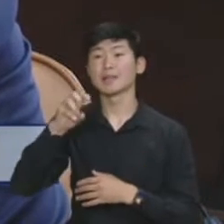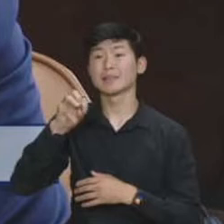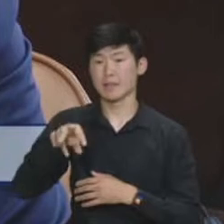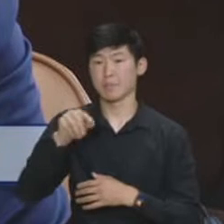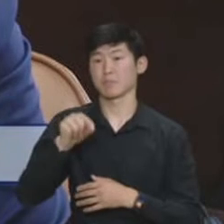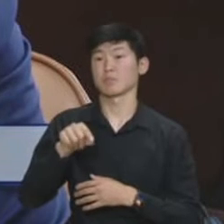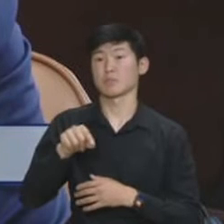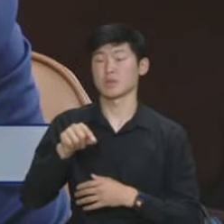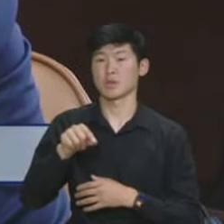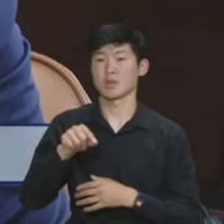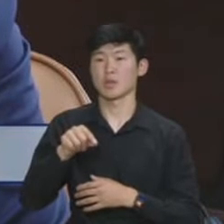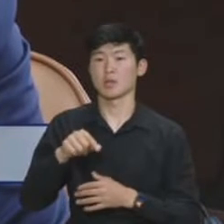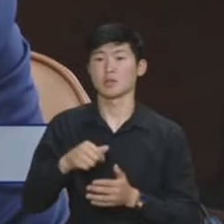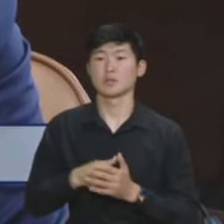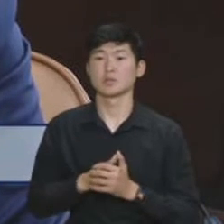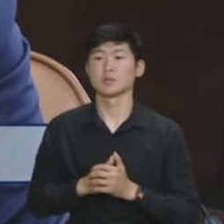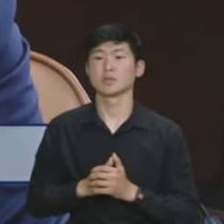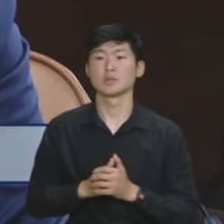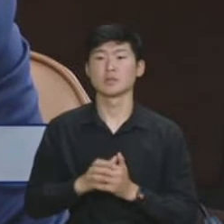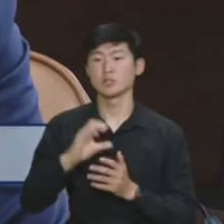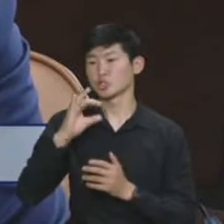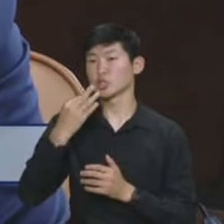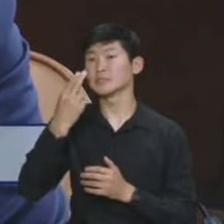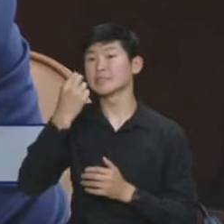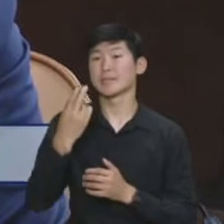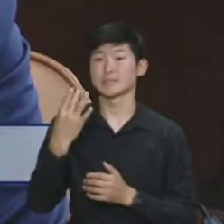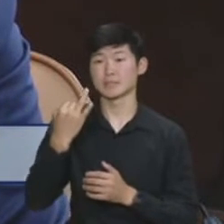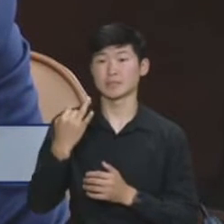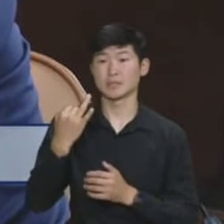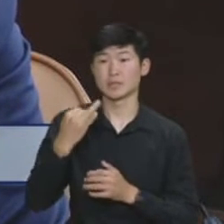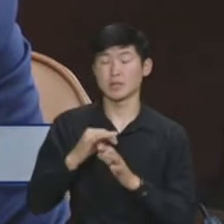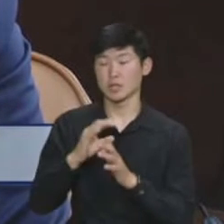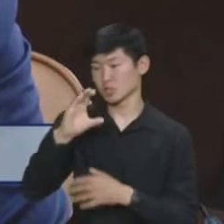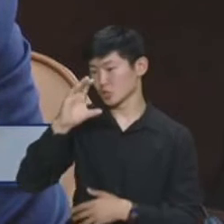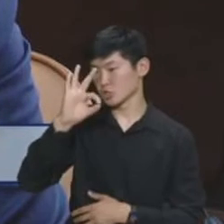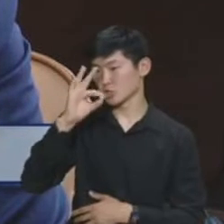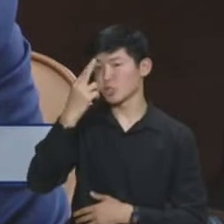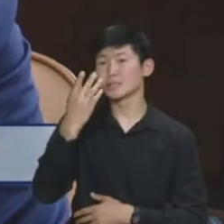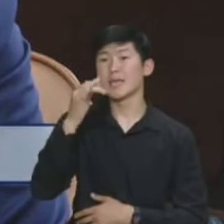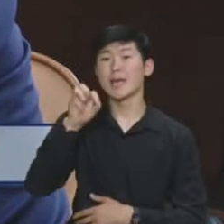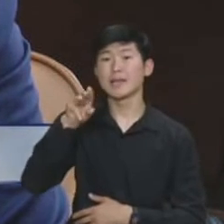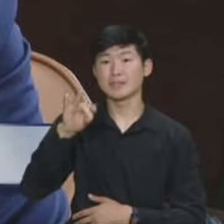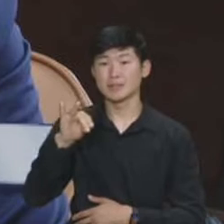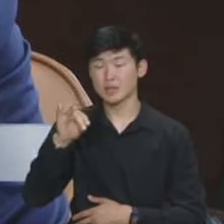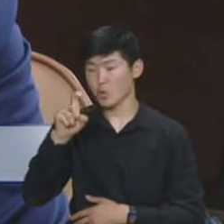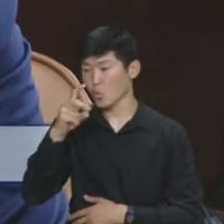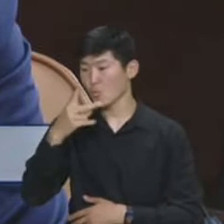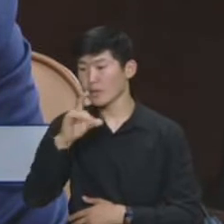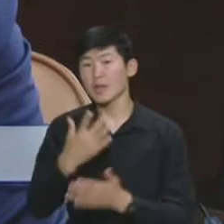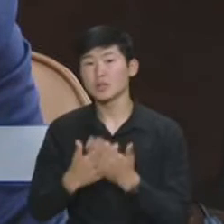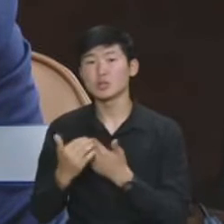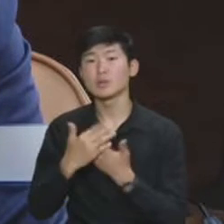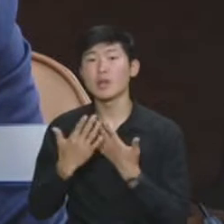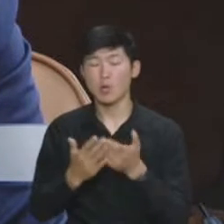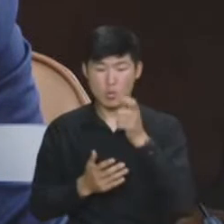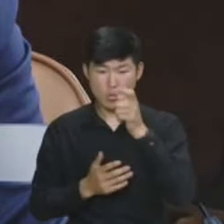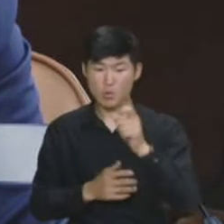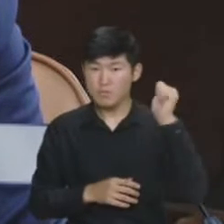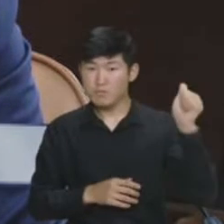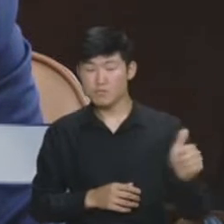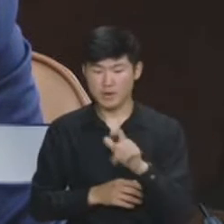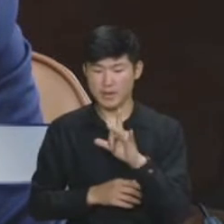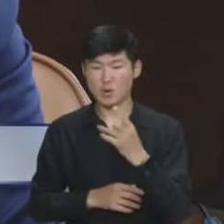хүрэгч нам, социал демократ үзэл бодлын нам гэдгийг тунгалсан. За социал демократ үзэл бодлын дотор хүрээн дотор бол хүн